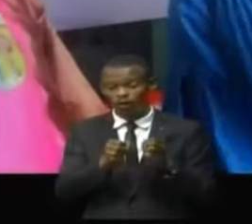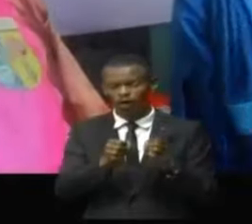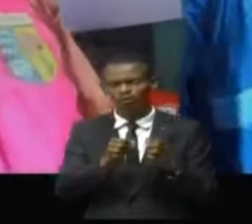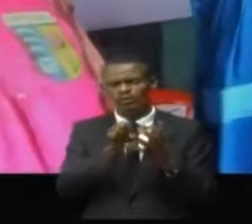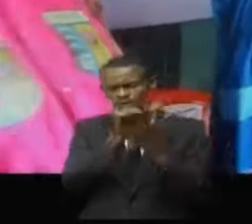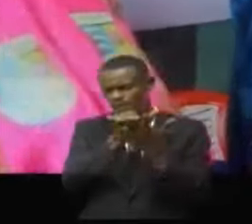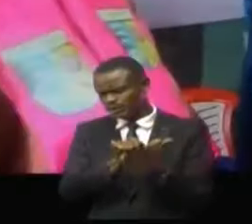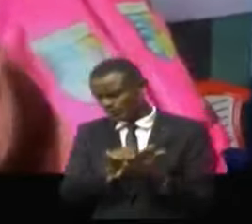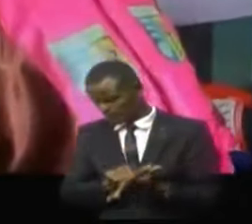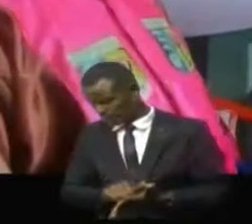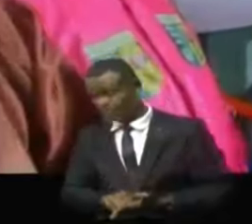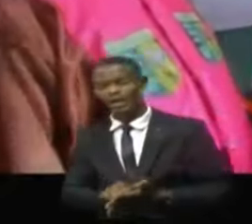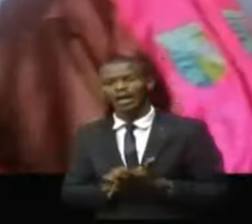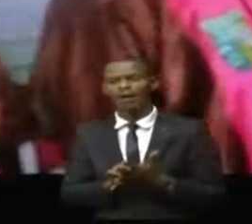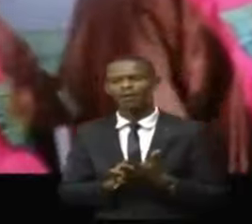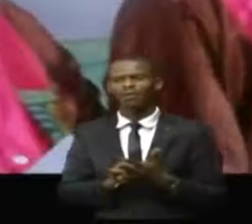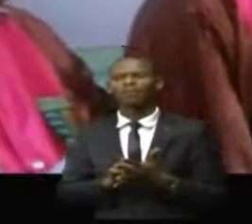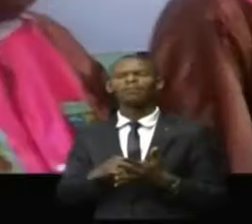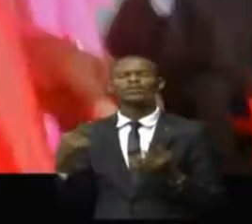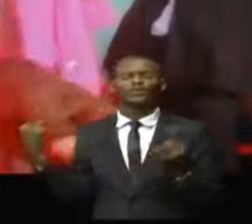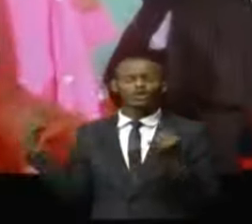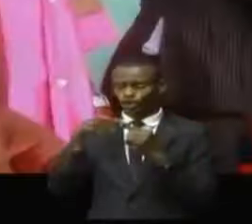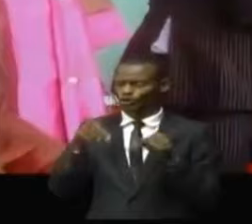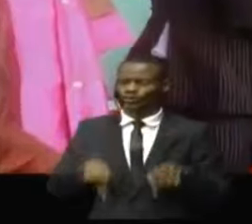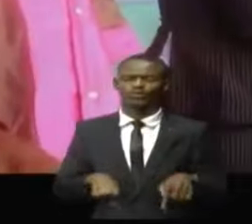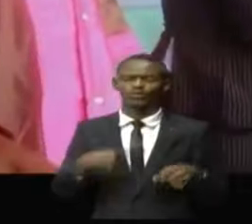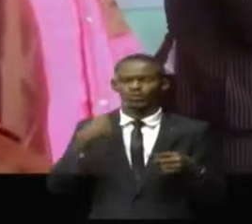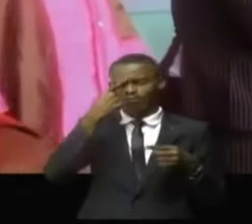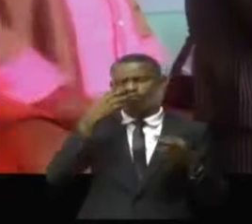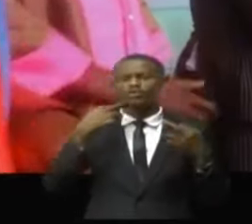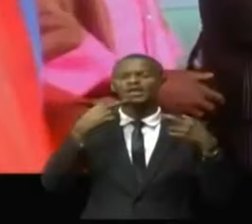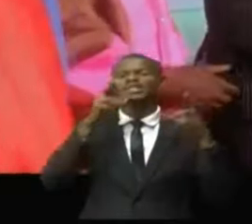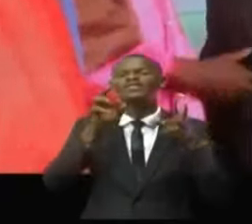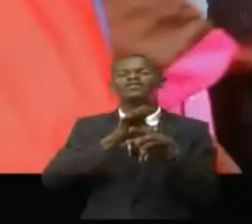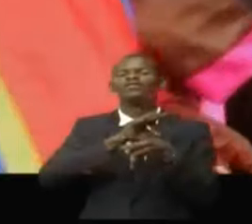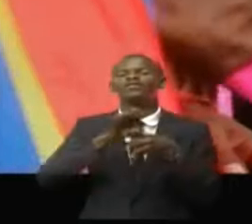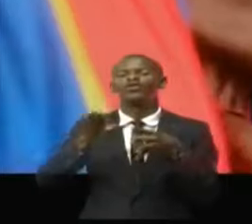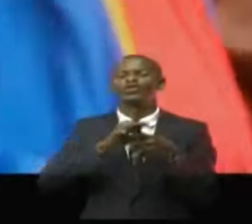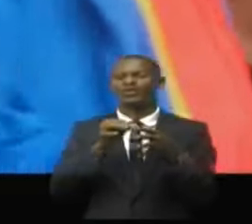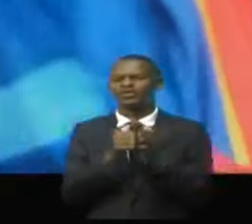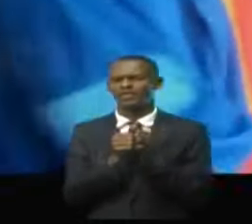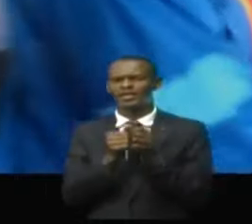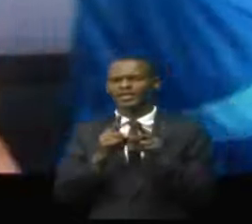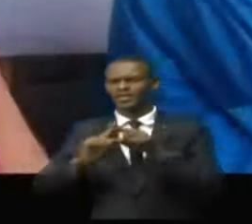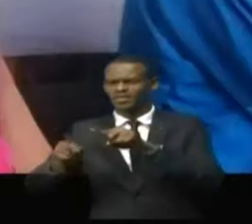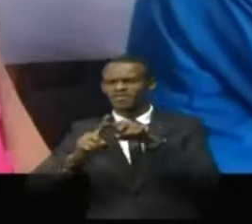avec plusieurs chercheurs et chefs de travaux nommés qui font aujourd'hui